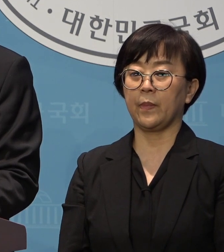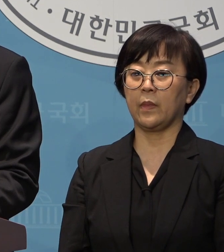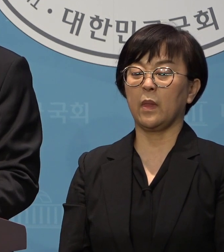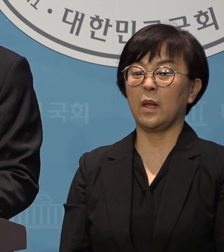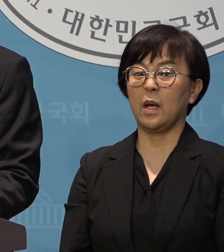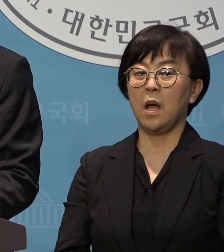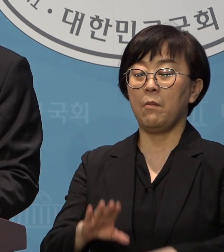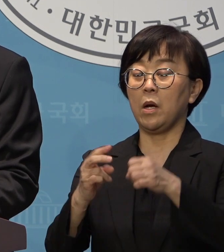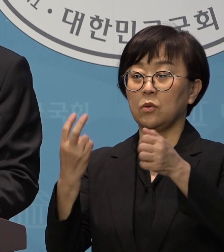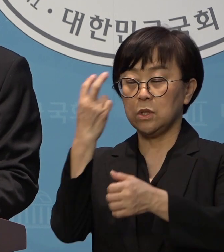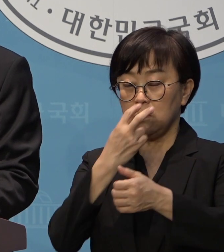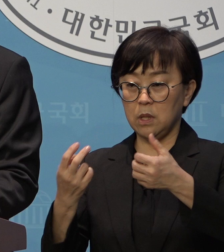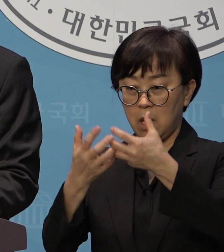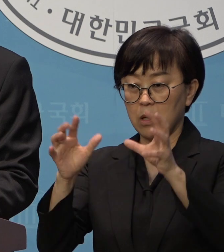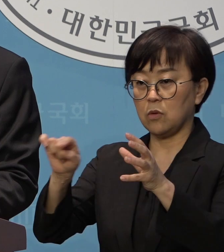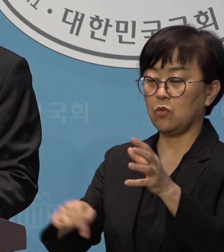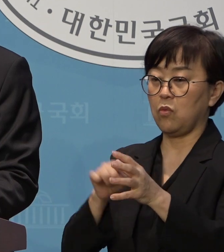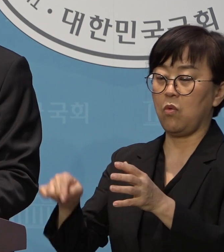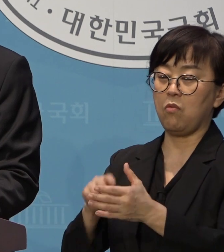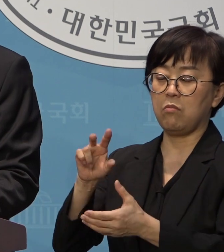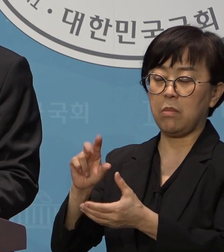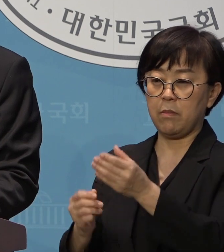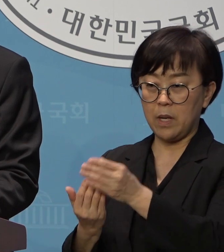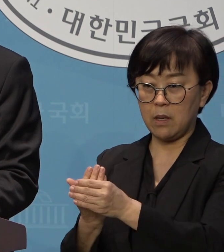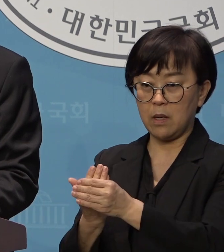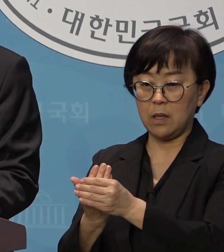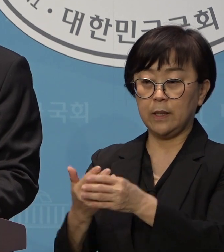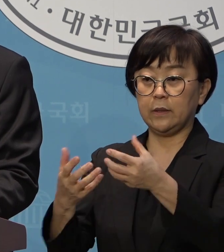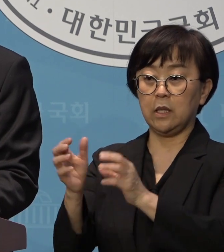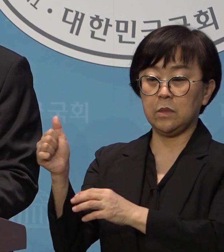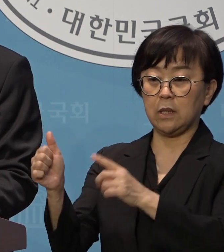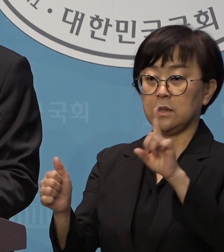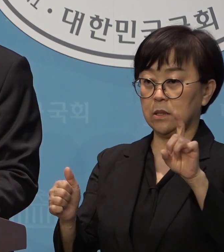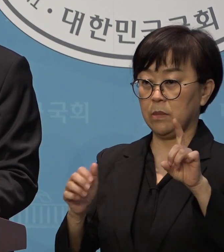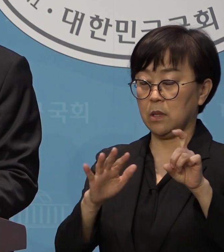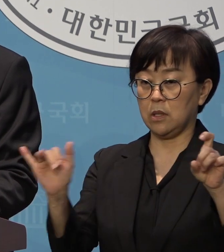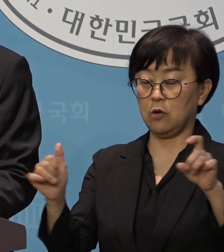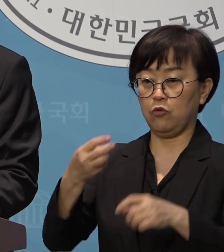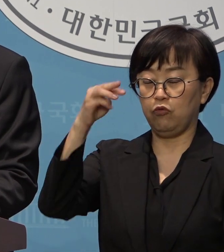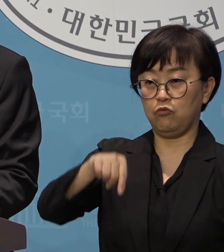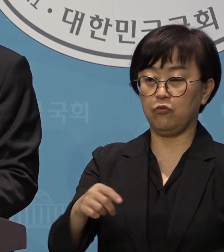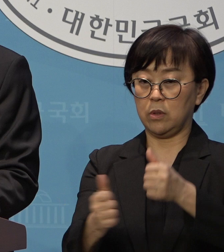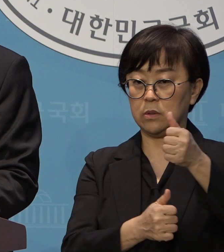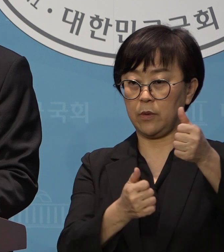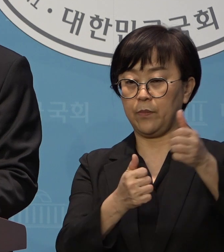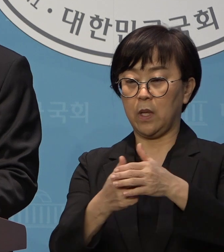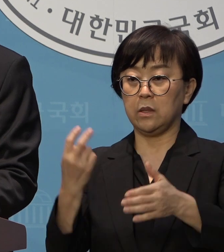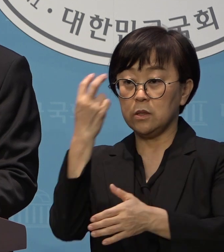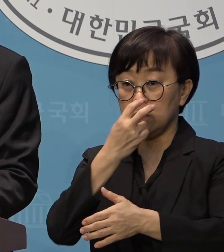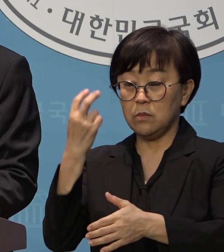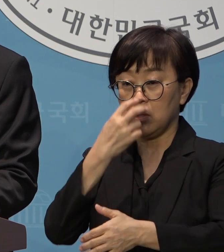방심위 내부에서도 반발하고 있습니다. 방심위 팀장 11인이 류 위원장에게